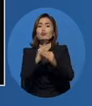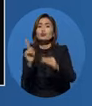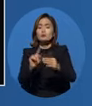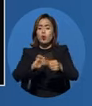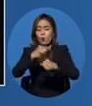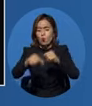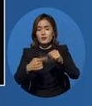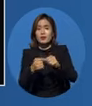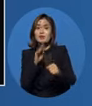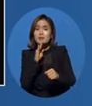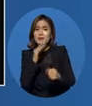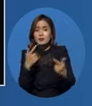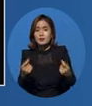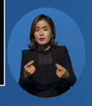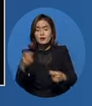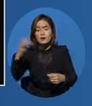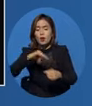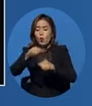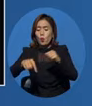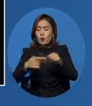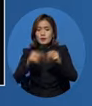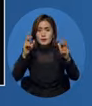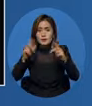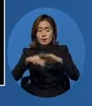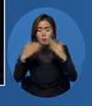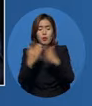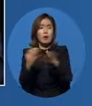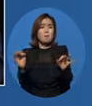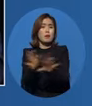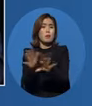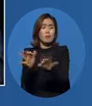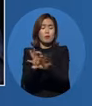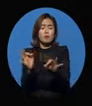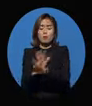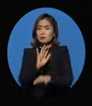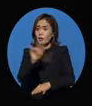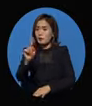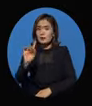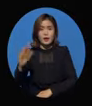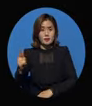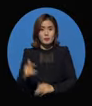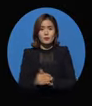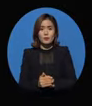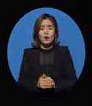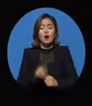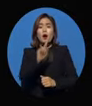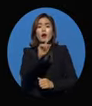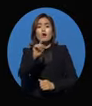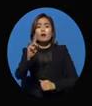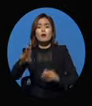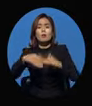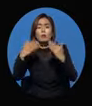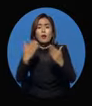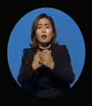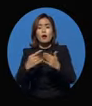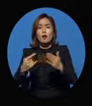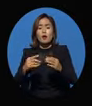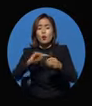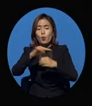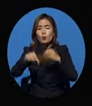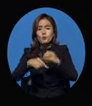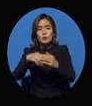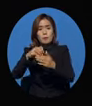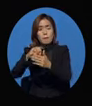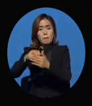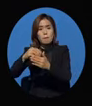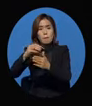전이었습니다 그걸 반 단순히 원전이 없앤다 없어지는게 아니라 미 후에 이것을 하나하나 탈론 저로 하기 위한 로드맵을